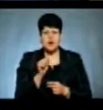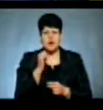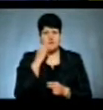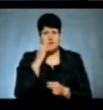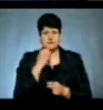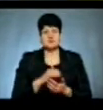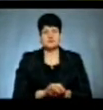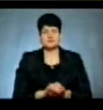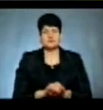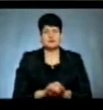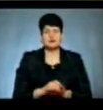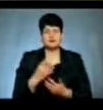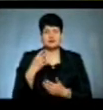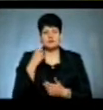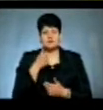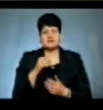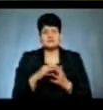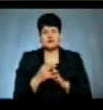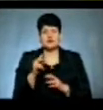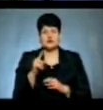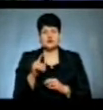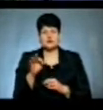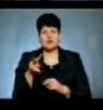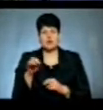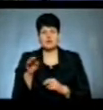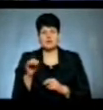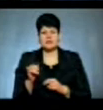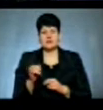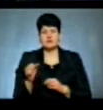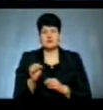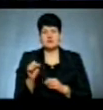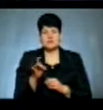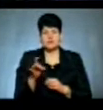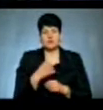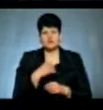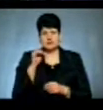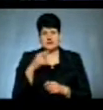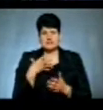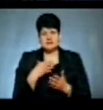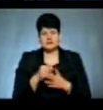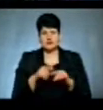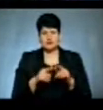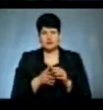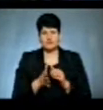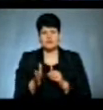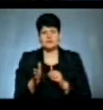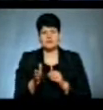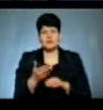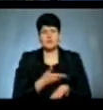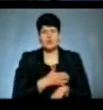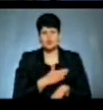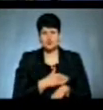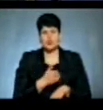Віра Дохват приїхала з села Золотники Теребовлянського району. Хочу визнати свій родовід на Польщу.